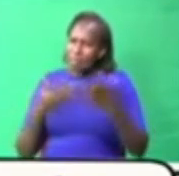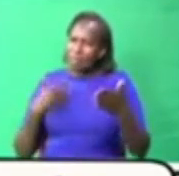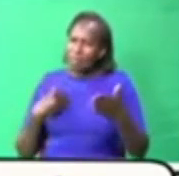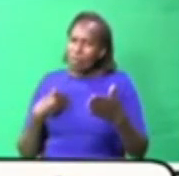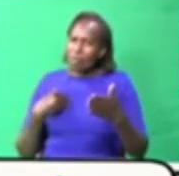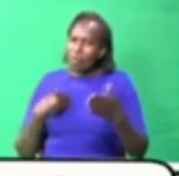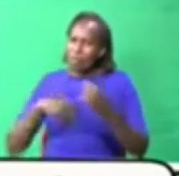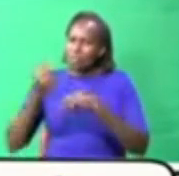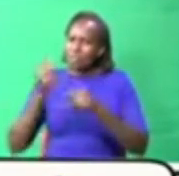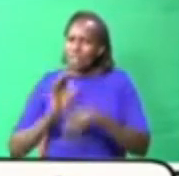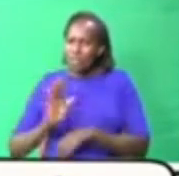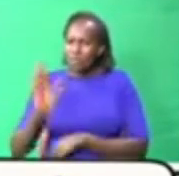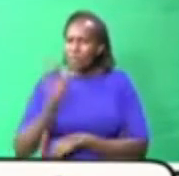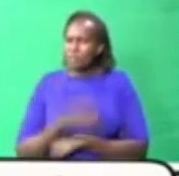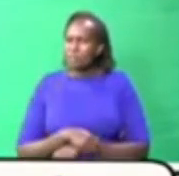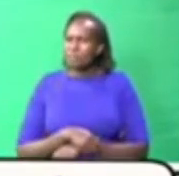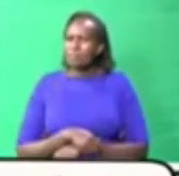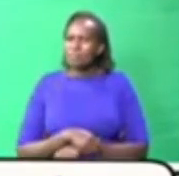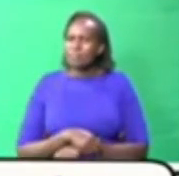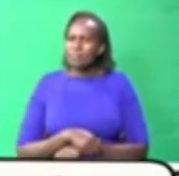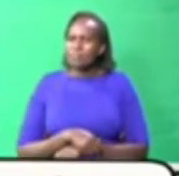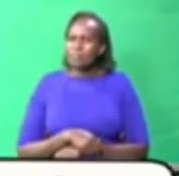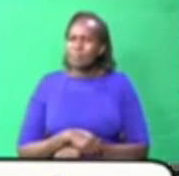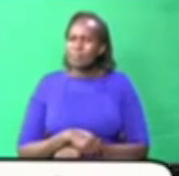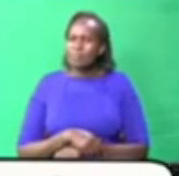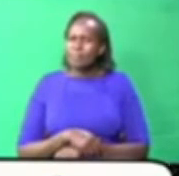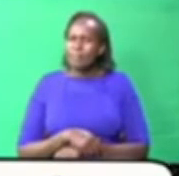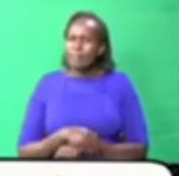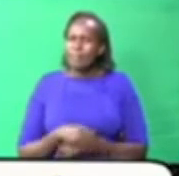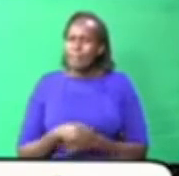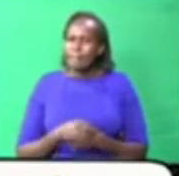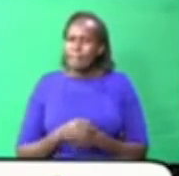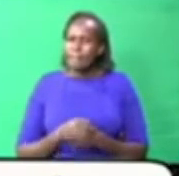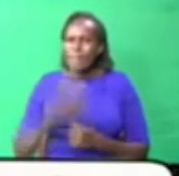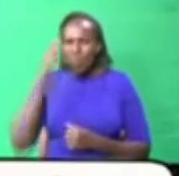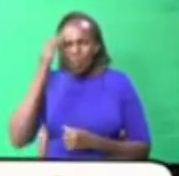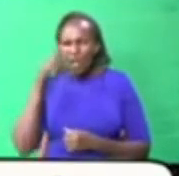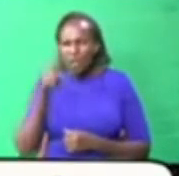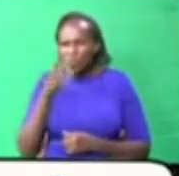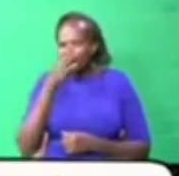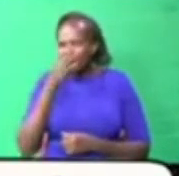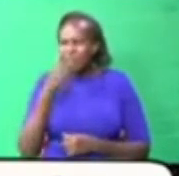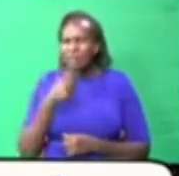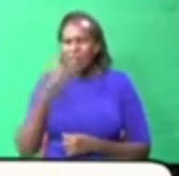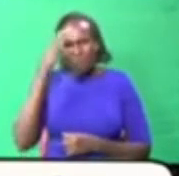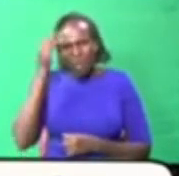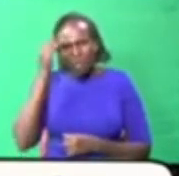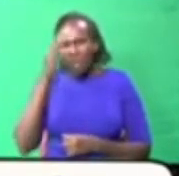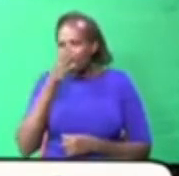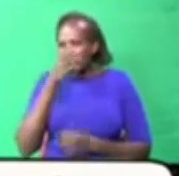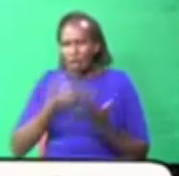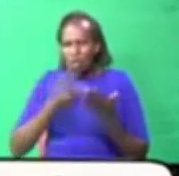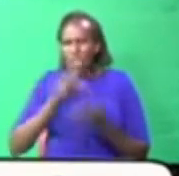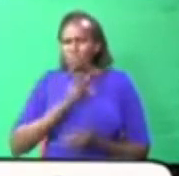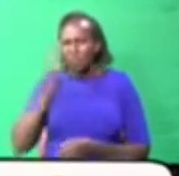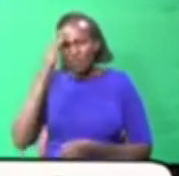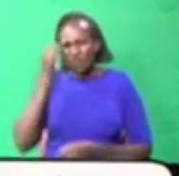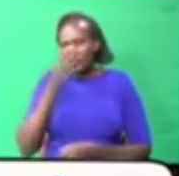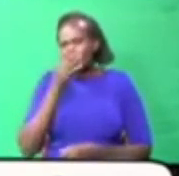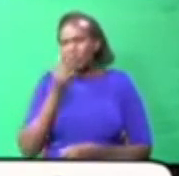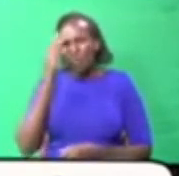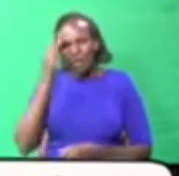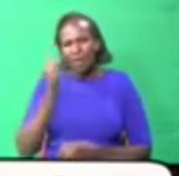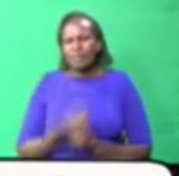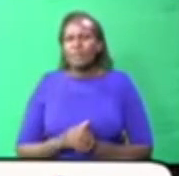yako? With such ease, bona mulitudanganya, bona mnadanganya Roho Mtakatifu? Now here we are